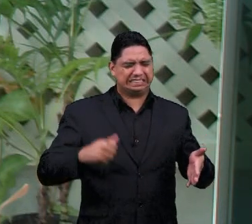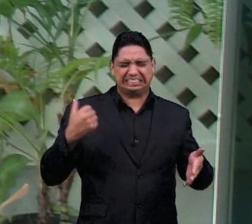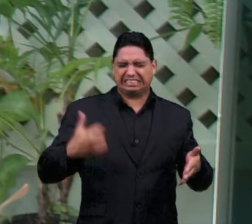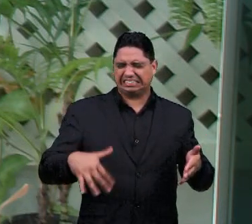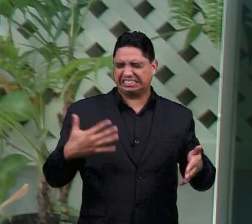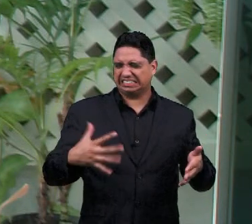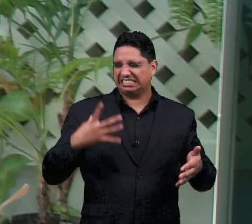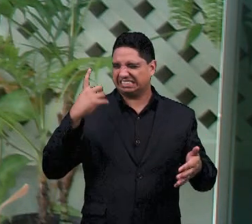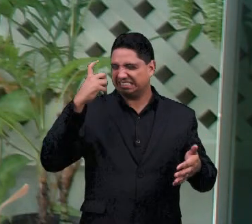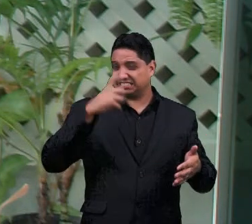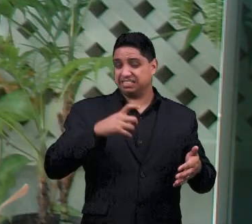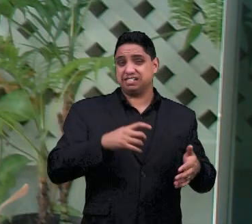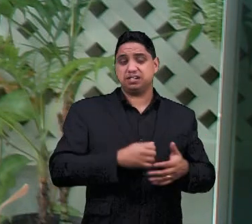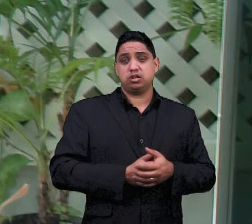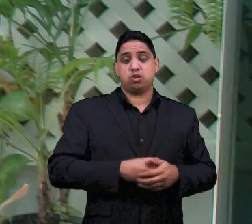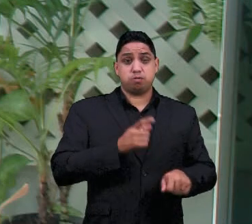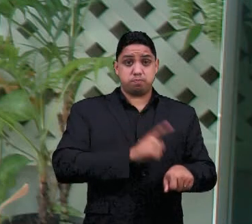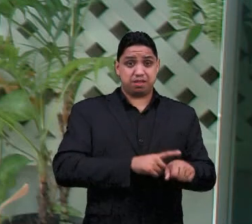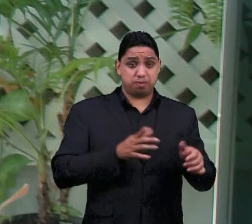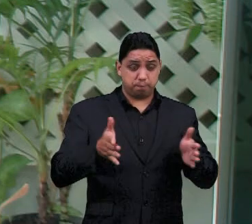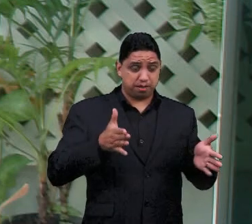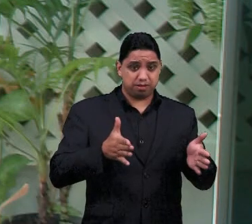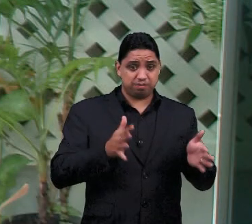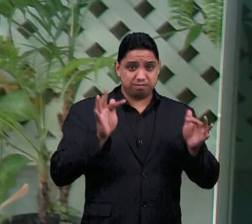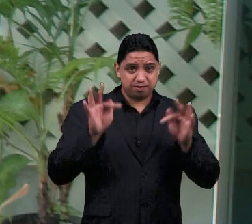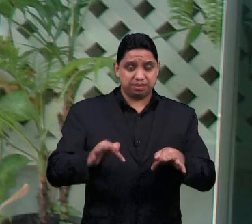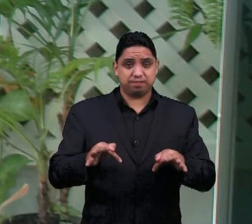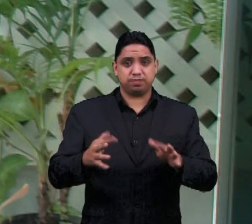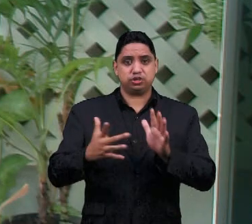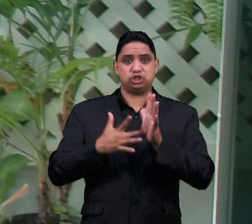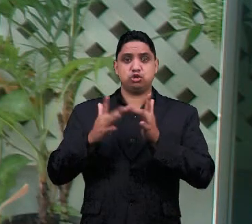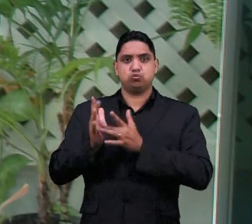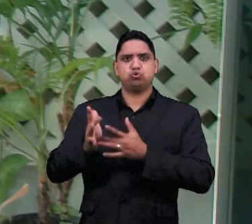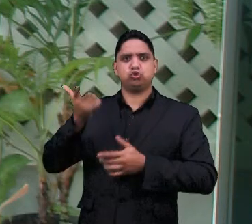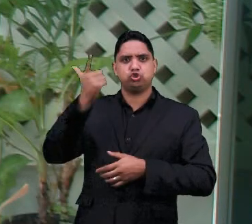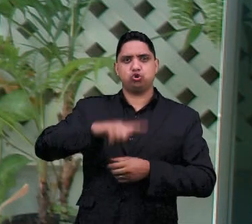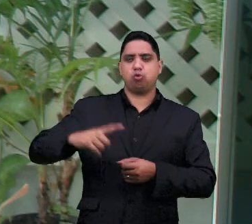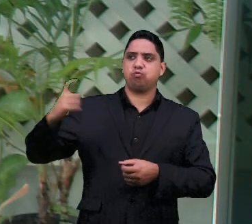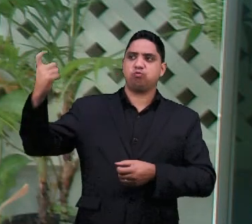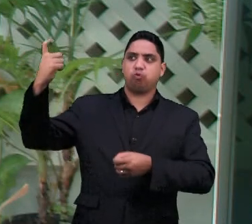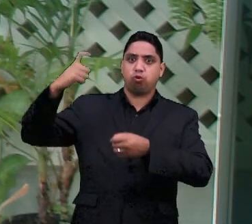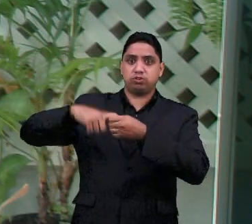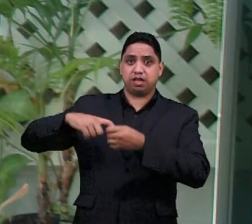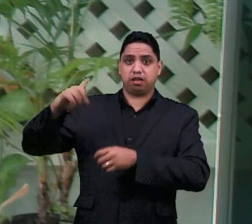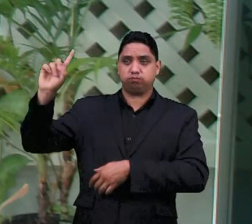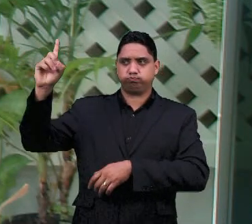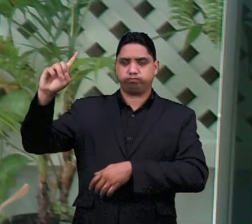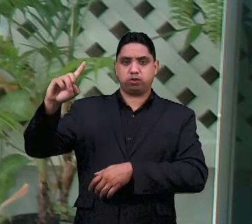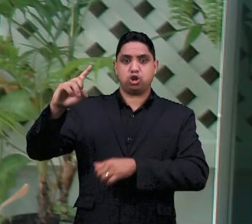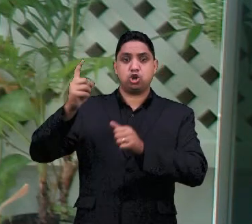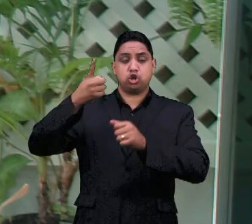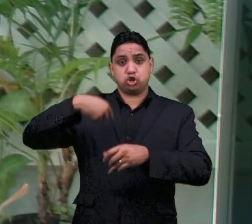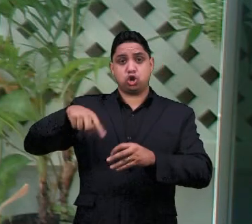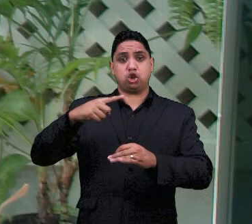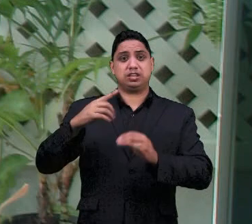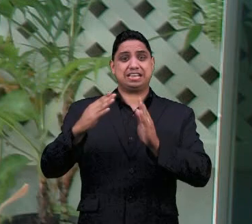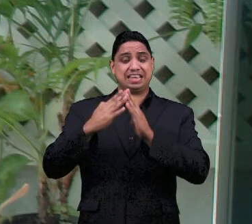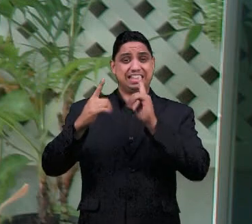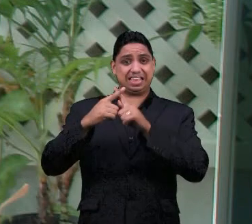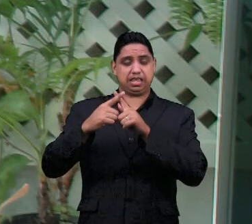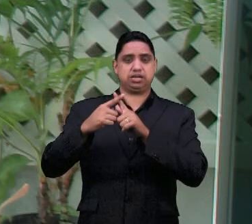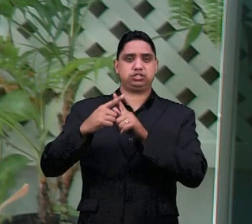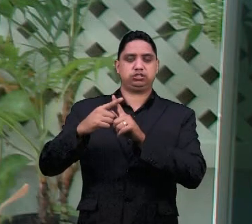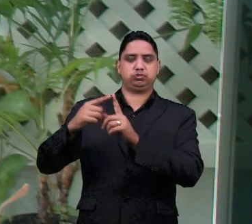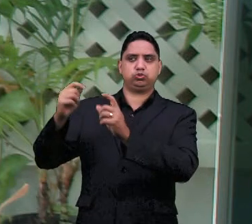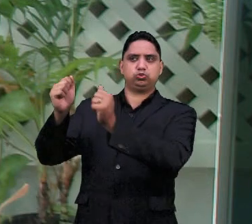dans une grande tribulation. Donc c'est une période de grande tribulation. À la fin de cette période de tribulation, Jésus